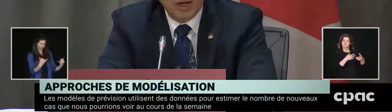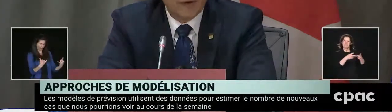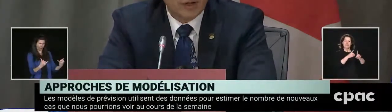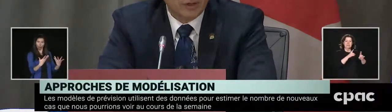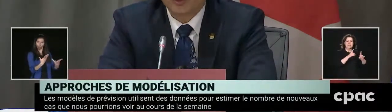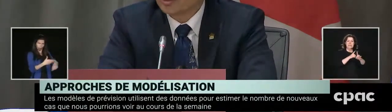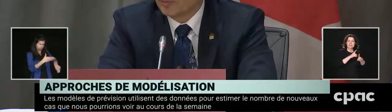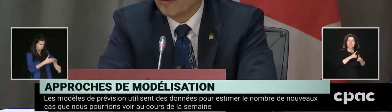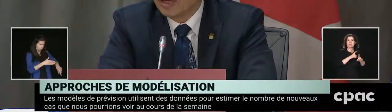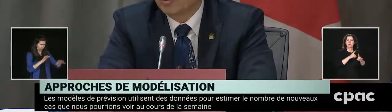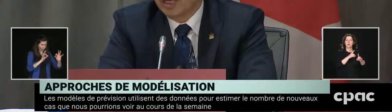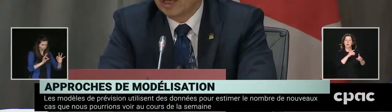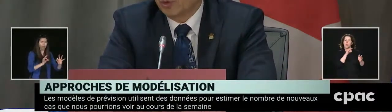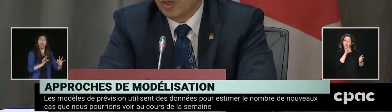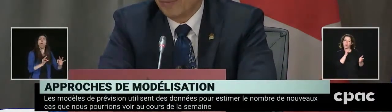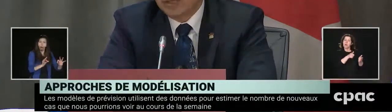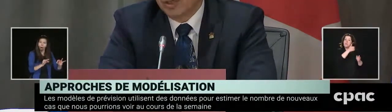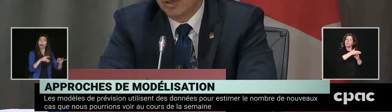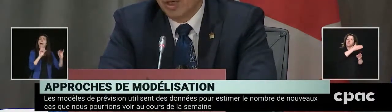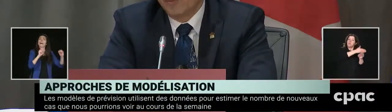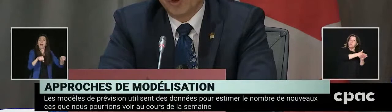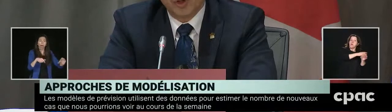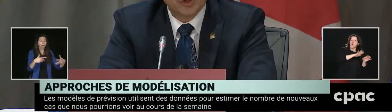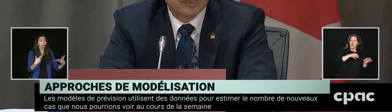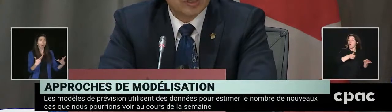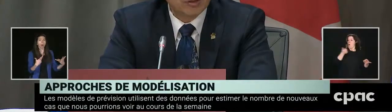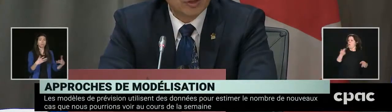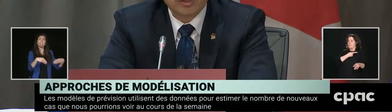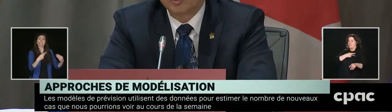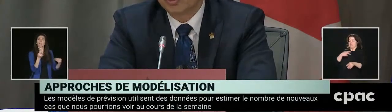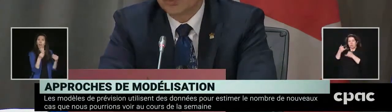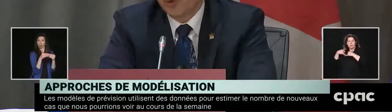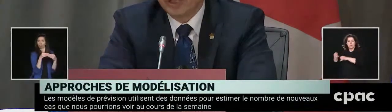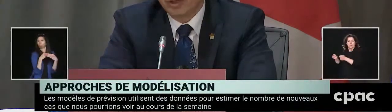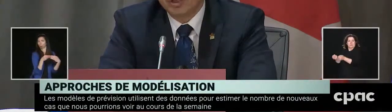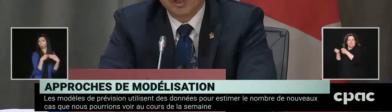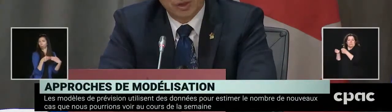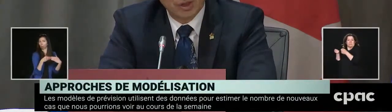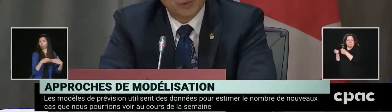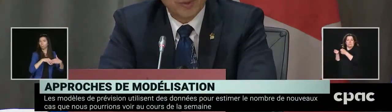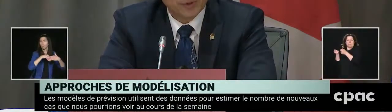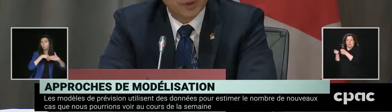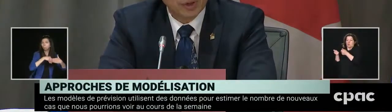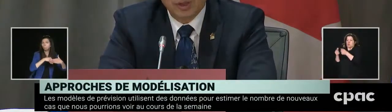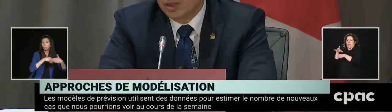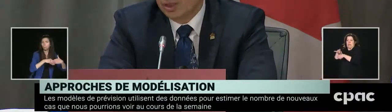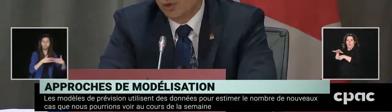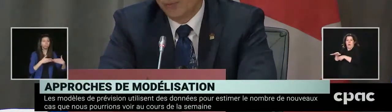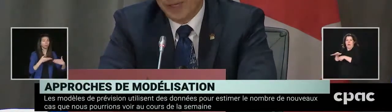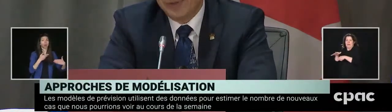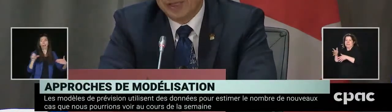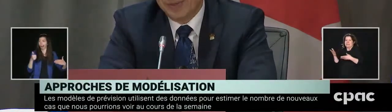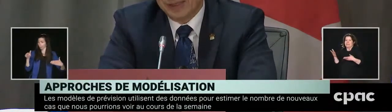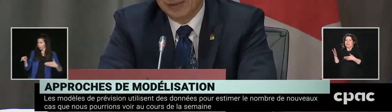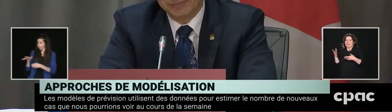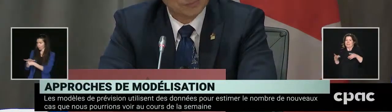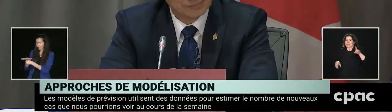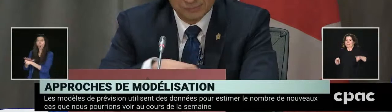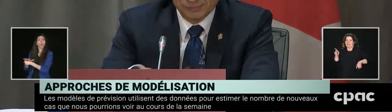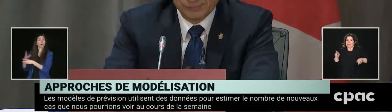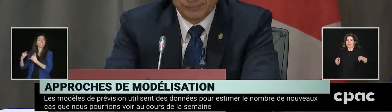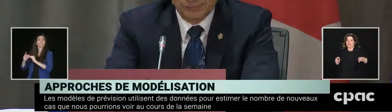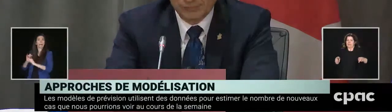tôt avant une autre province ou territoire, parce que pour eux, ils sont dans un autre point dans leur propre courbe